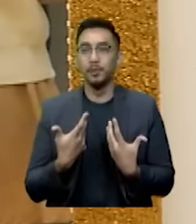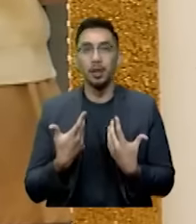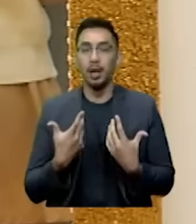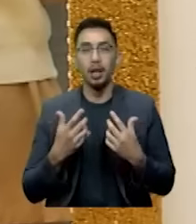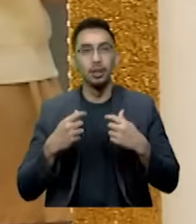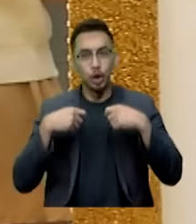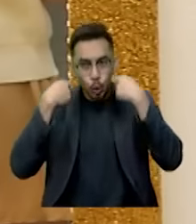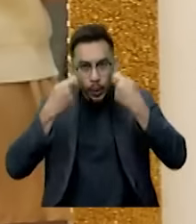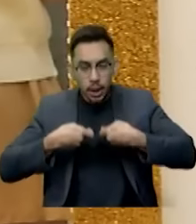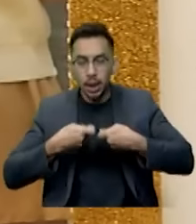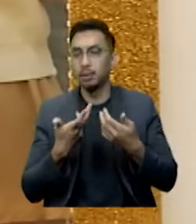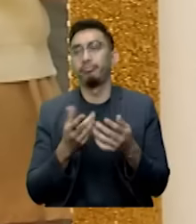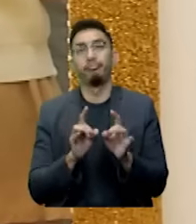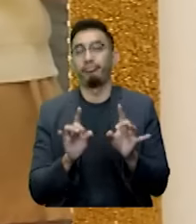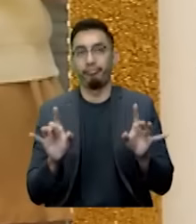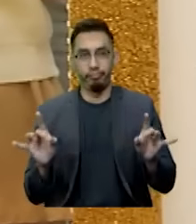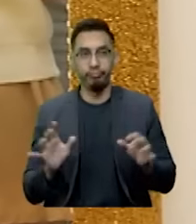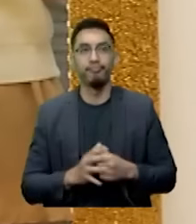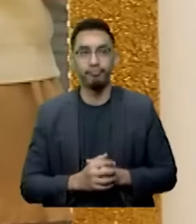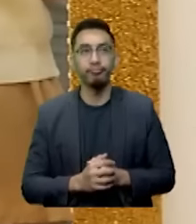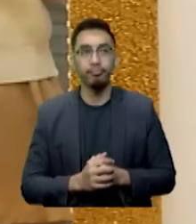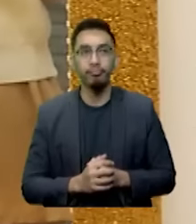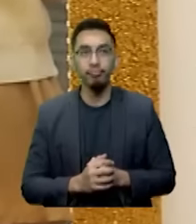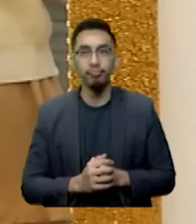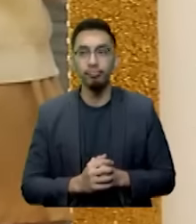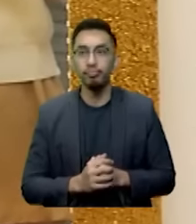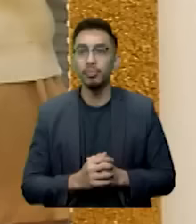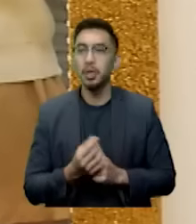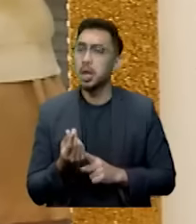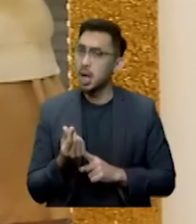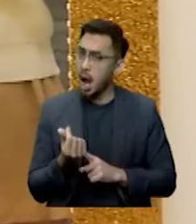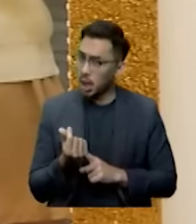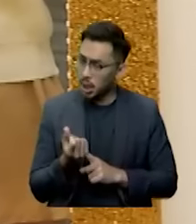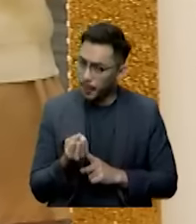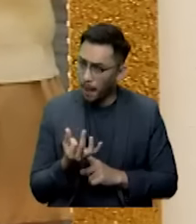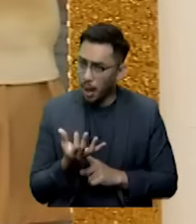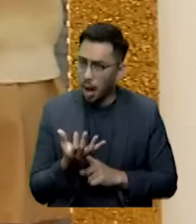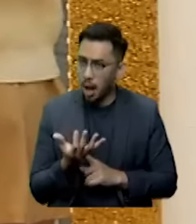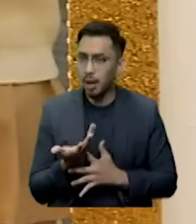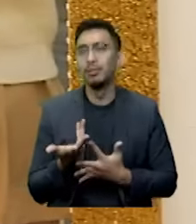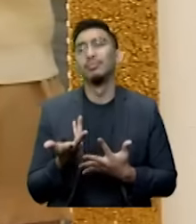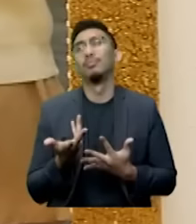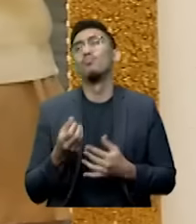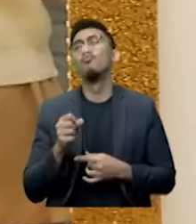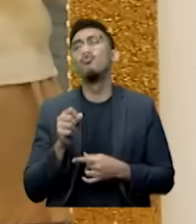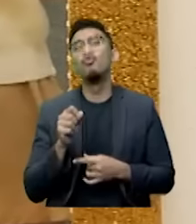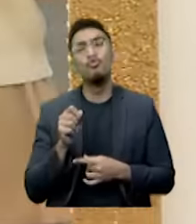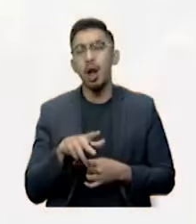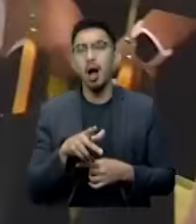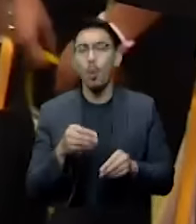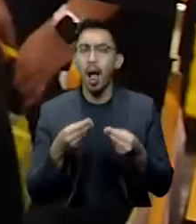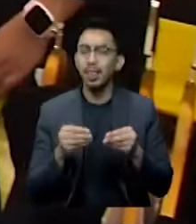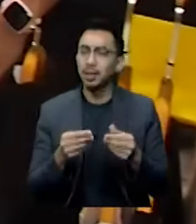produk impor, apakah terbilang atau seperti apa harganya sendiri? Harganya sangat terjangkau banget untuk kualitasnya yang lumayan bagus banget ini